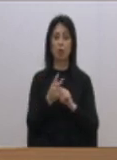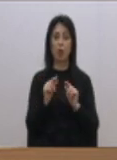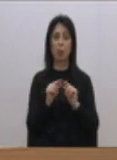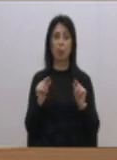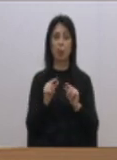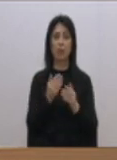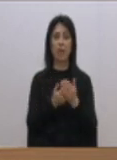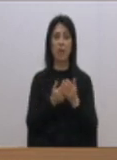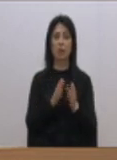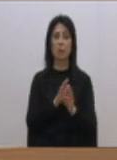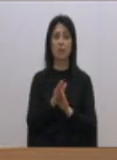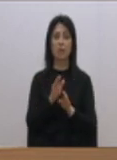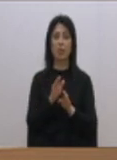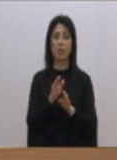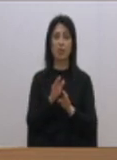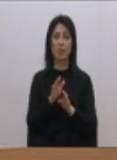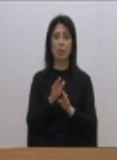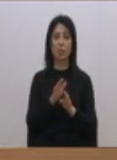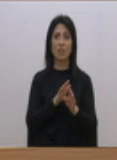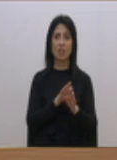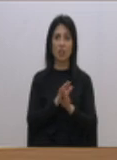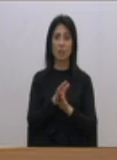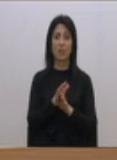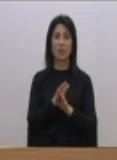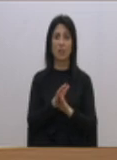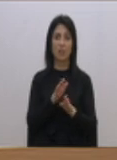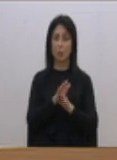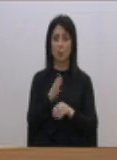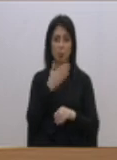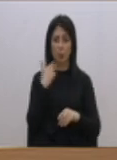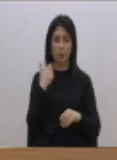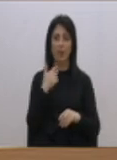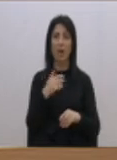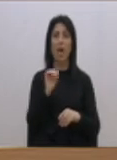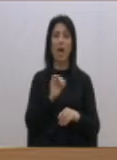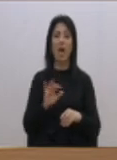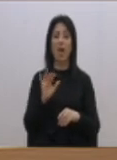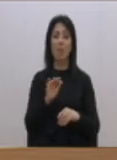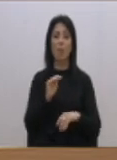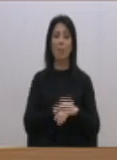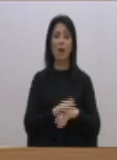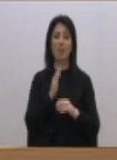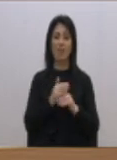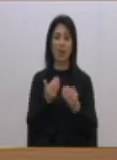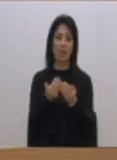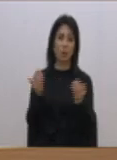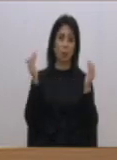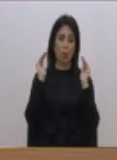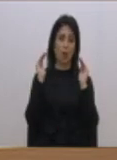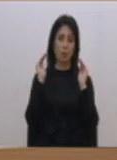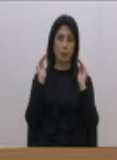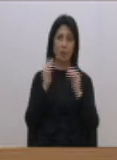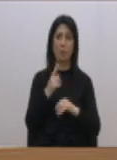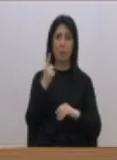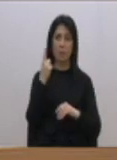în recomandații șesuleba, șesuleba, șesulebuli araris, te Europa asta în pactură doar izolații cu mare obași.